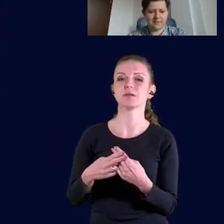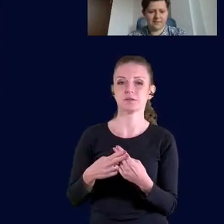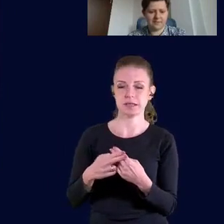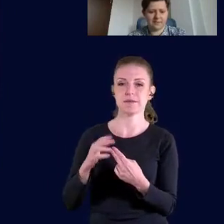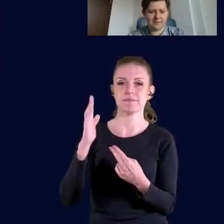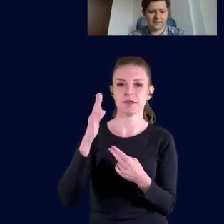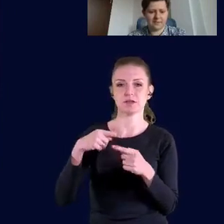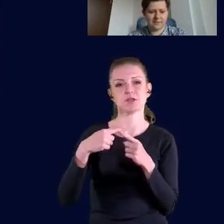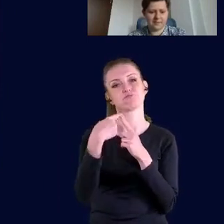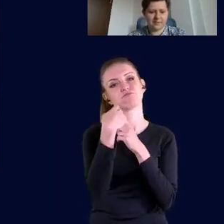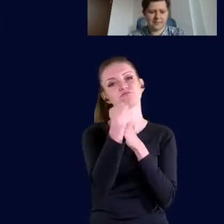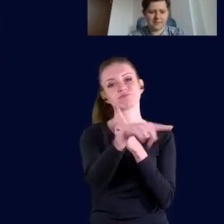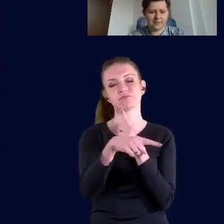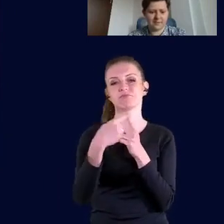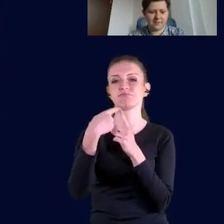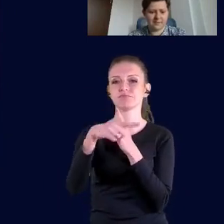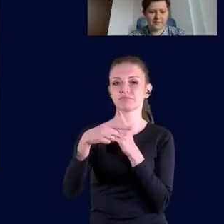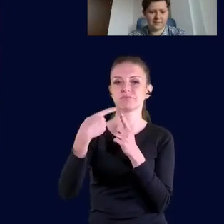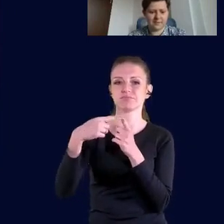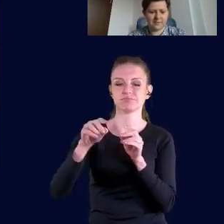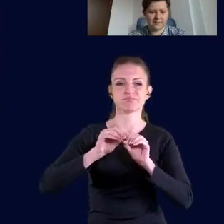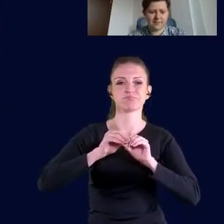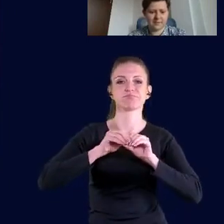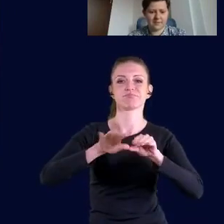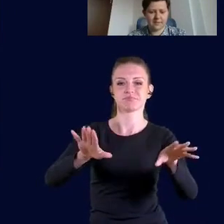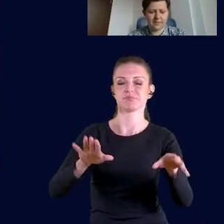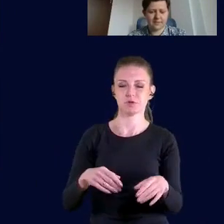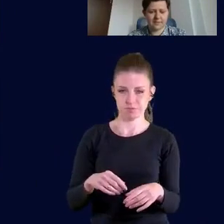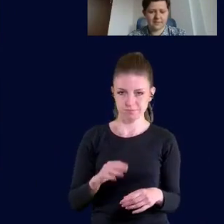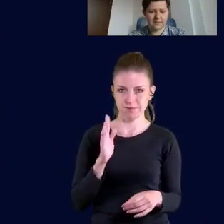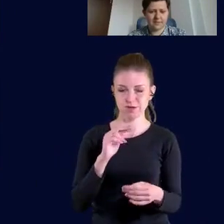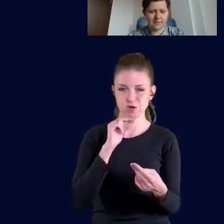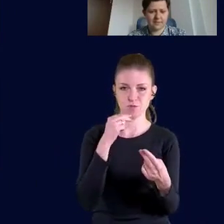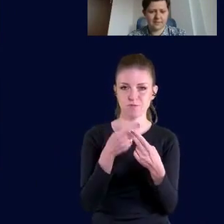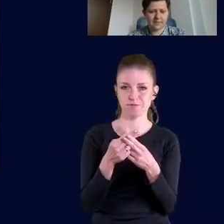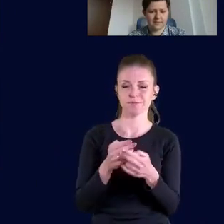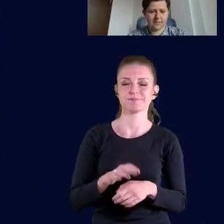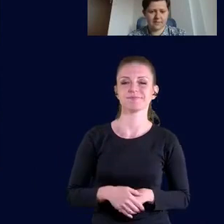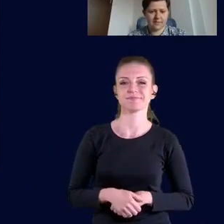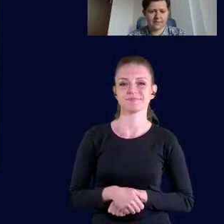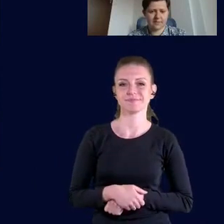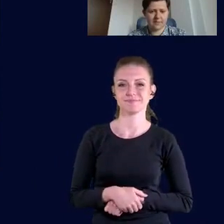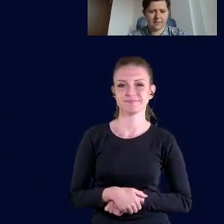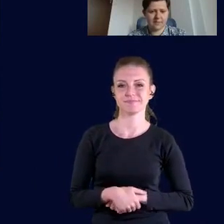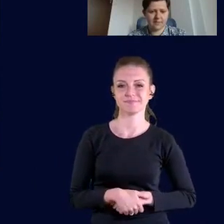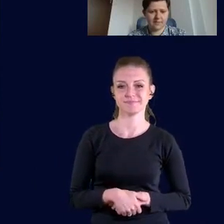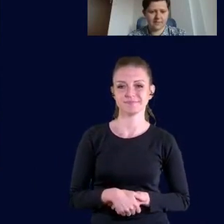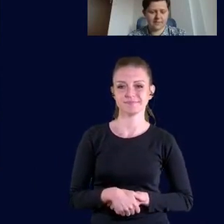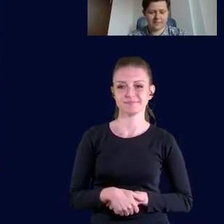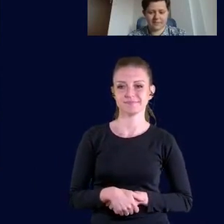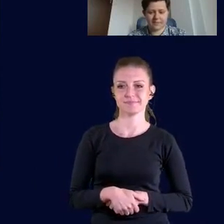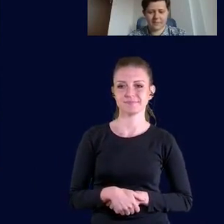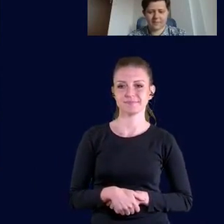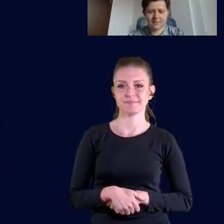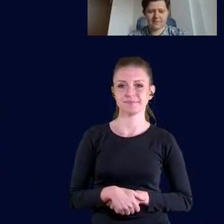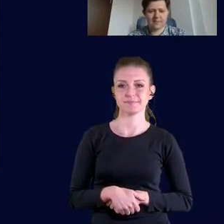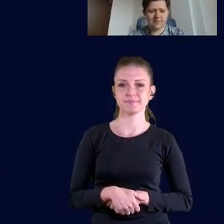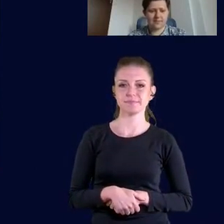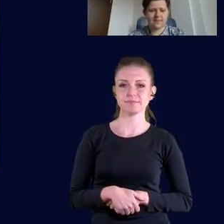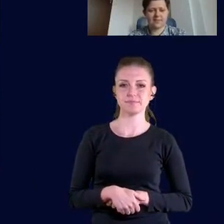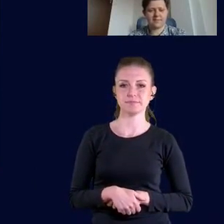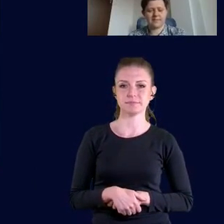prześlemy do wszystkich państwa żebyście się mogli z nimi zapoznać A